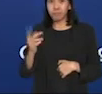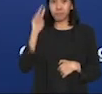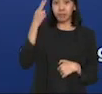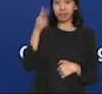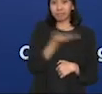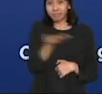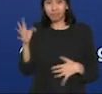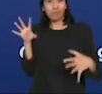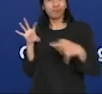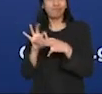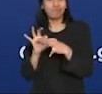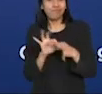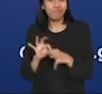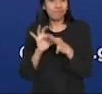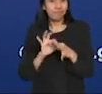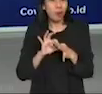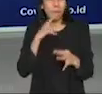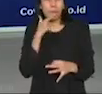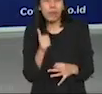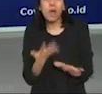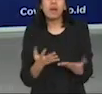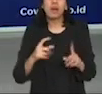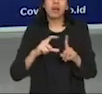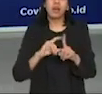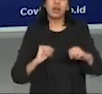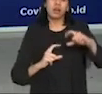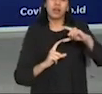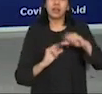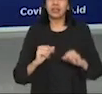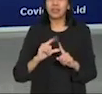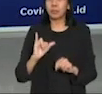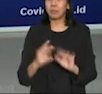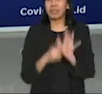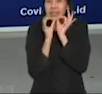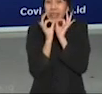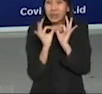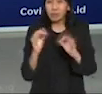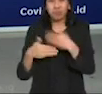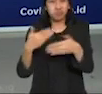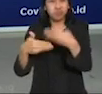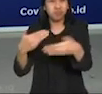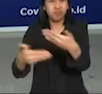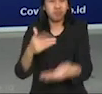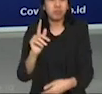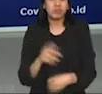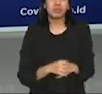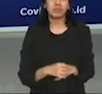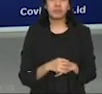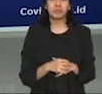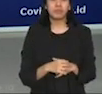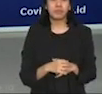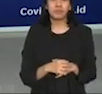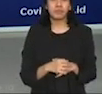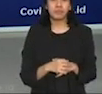dengan disiplin yang kuat terus-menerus ingat bahwa stamina sosial kita